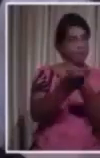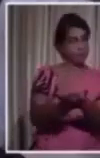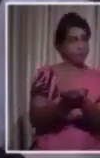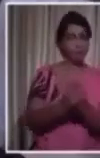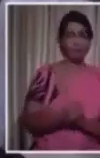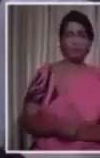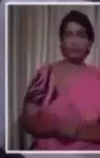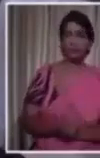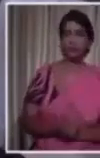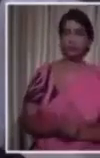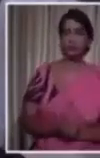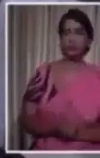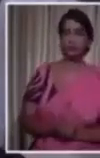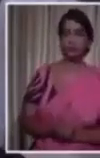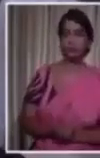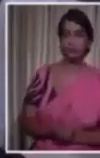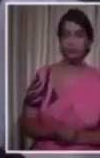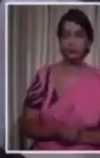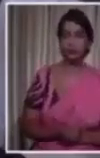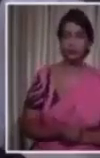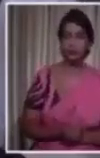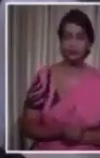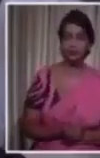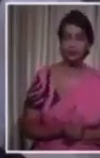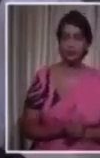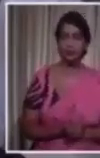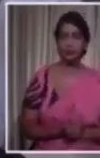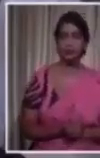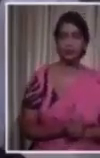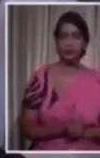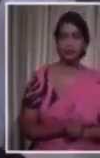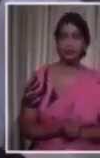idiripath karas karami main english parwa